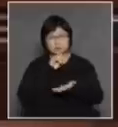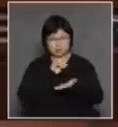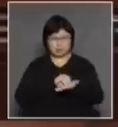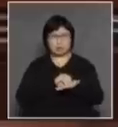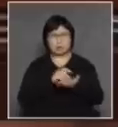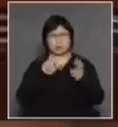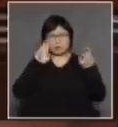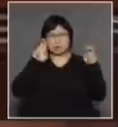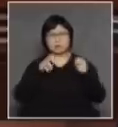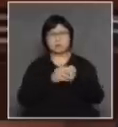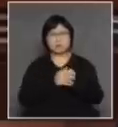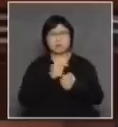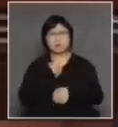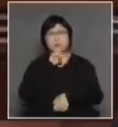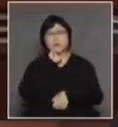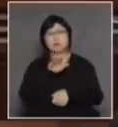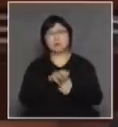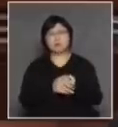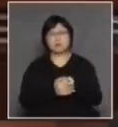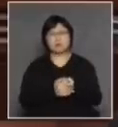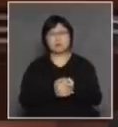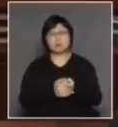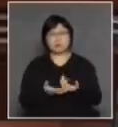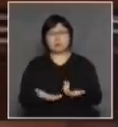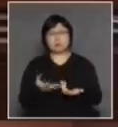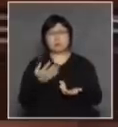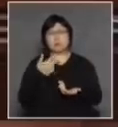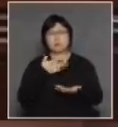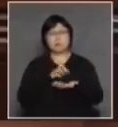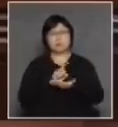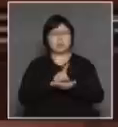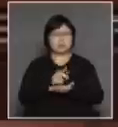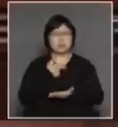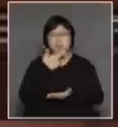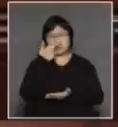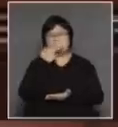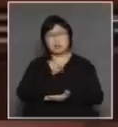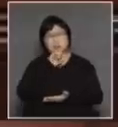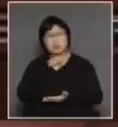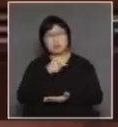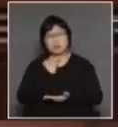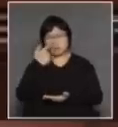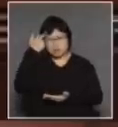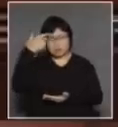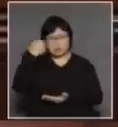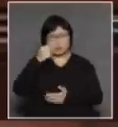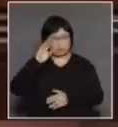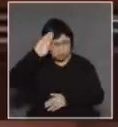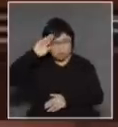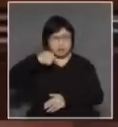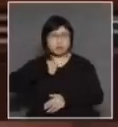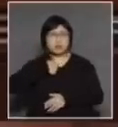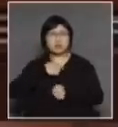其實我都要講嘅。對唔住，亦都係每年都係要講。咁啊～即係希望主席你原諒我，又講